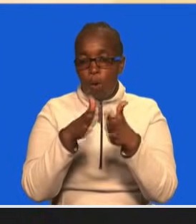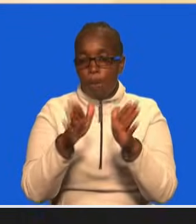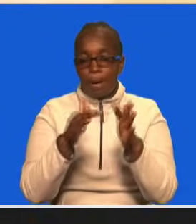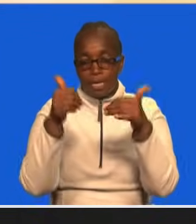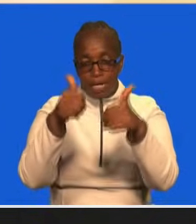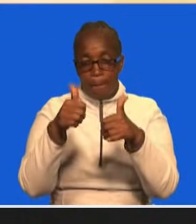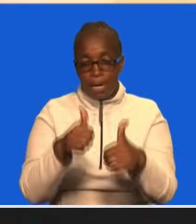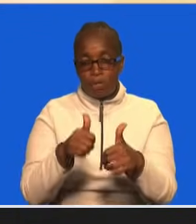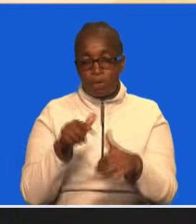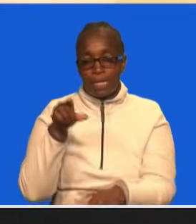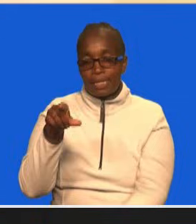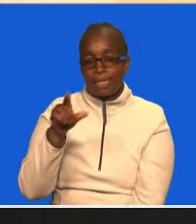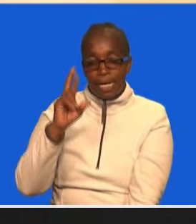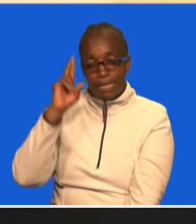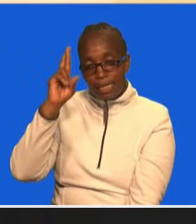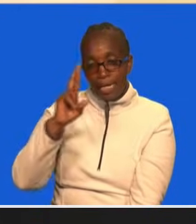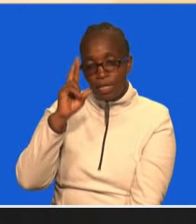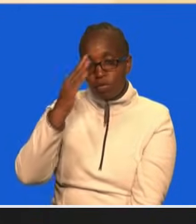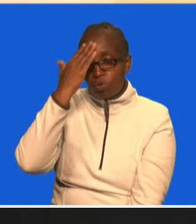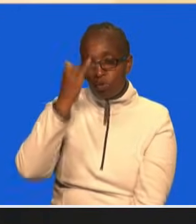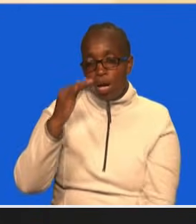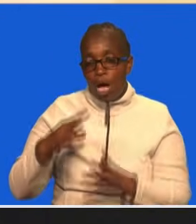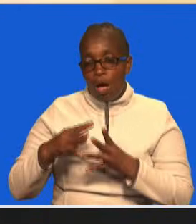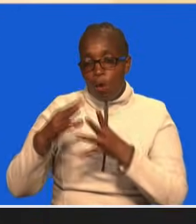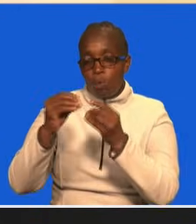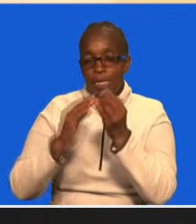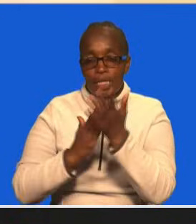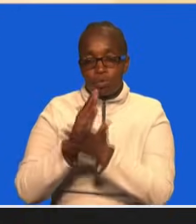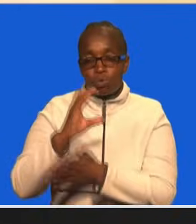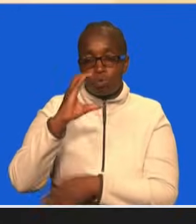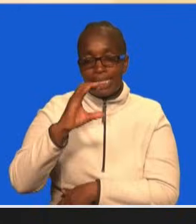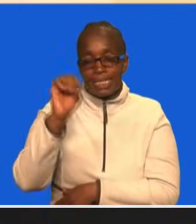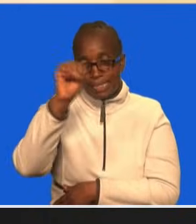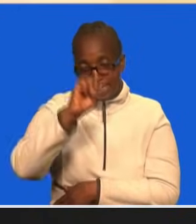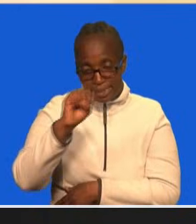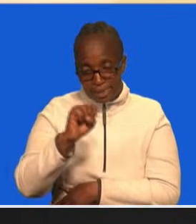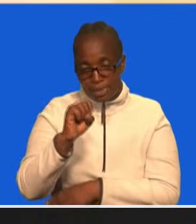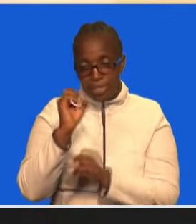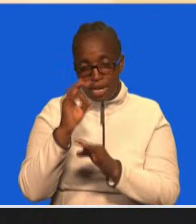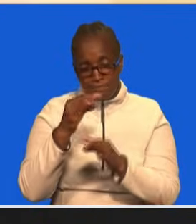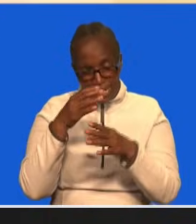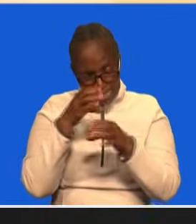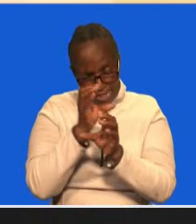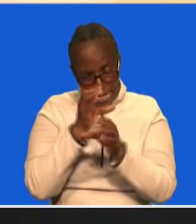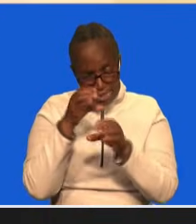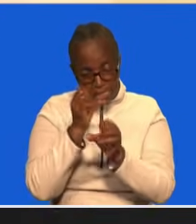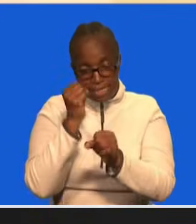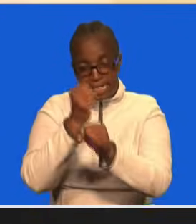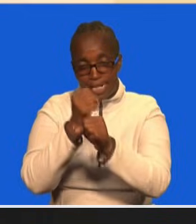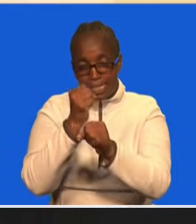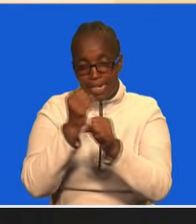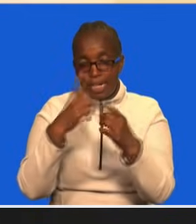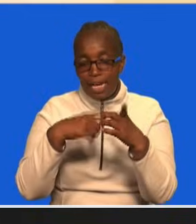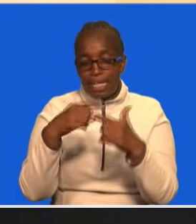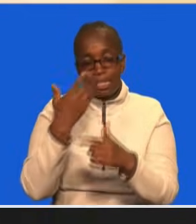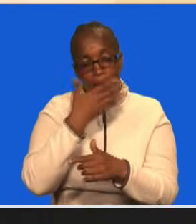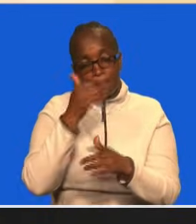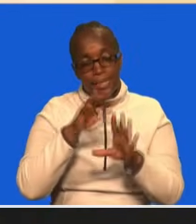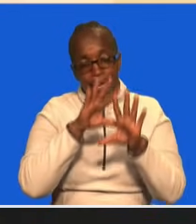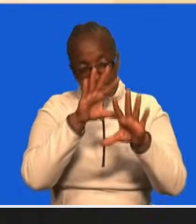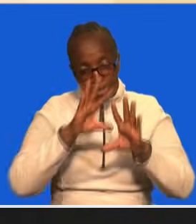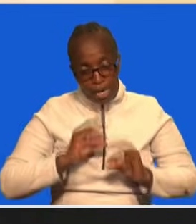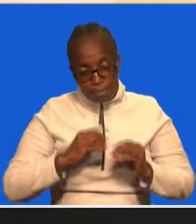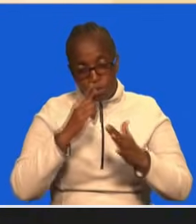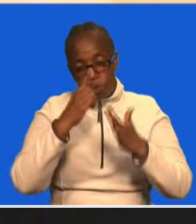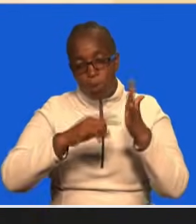uwezo ukajua mtoto amekaa vipi. Takada ndo upigwe scan uangaliwe. Kiapo mtoto amekaa vibaya unafaa ukubali